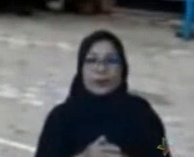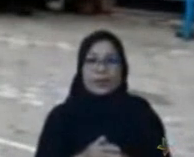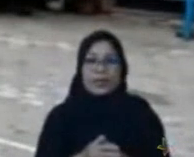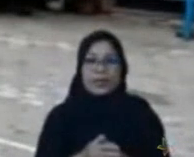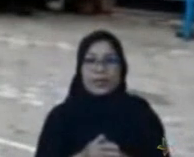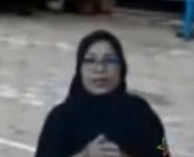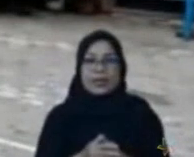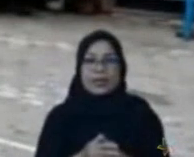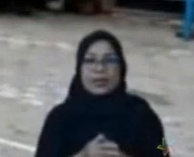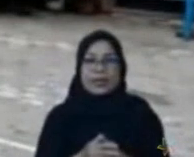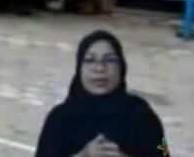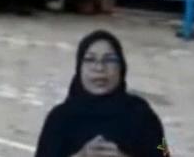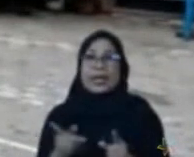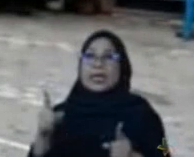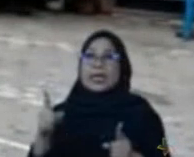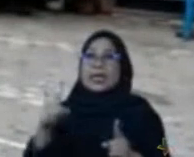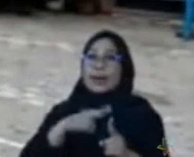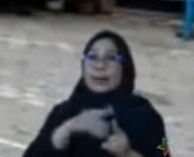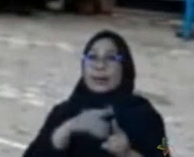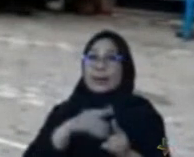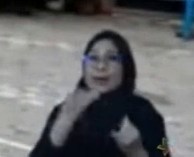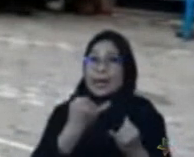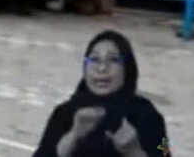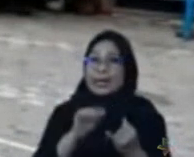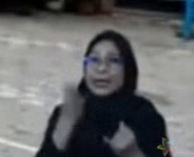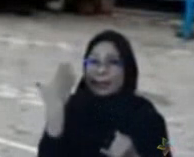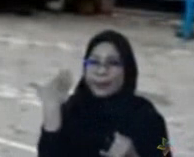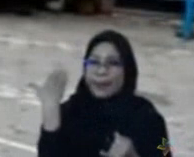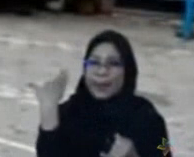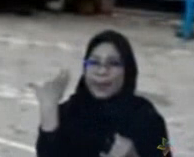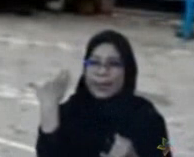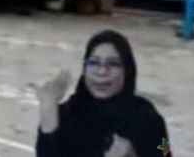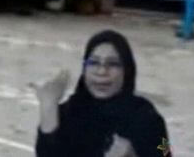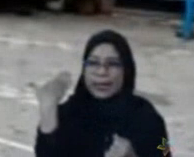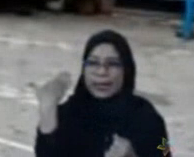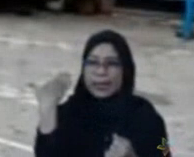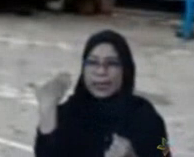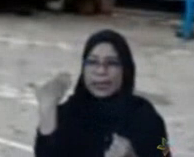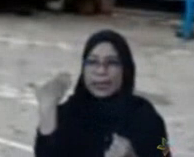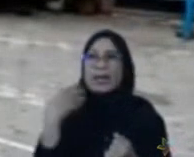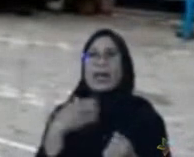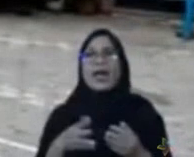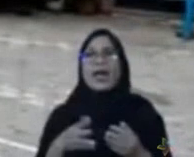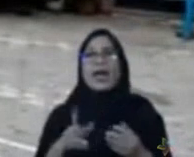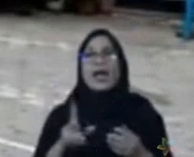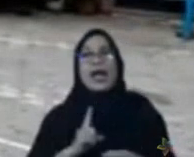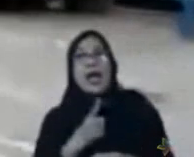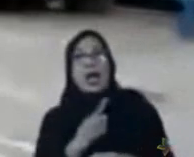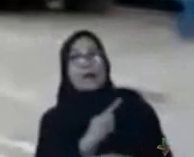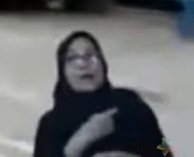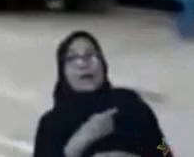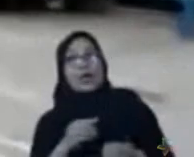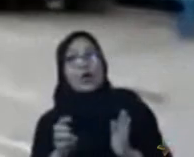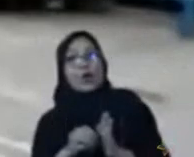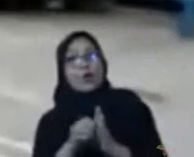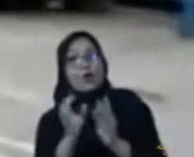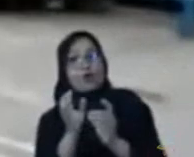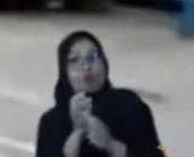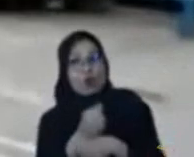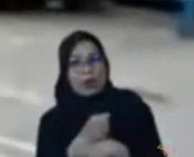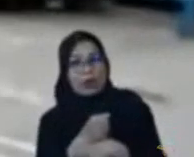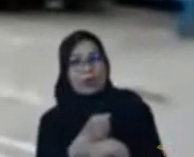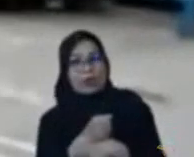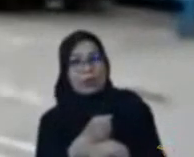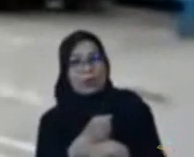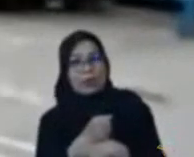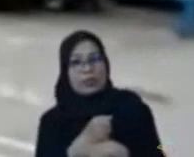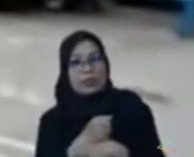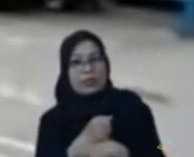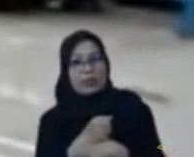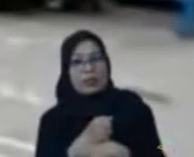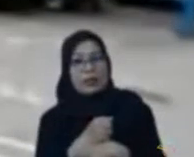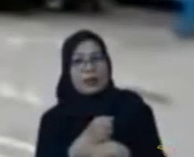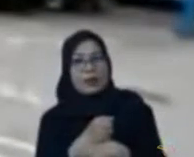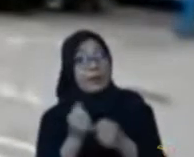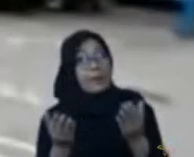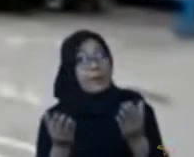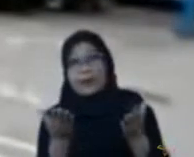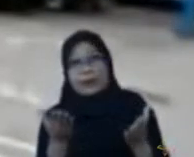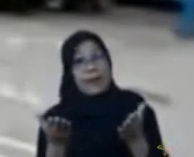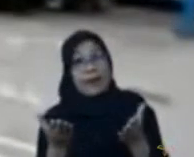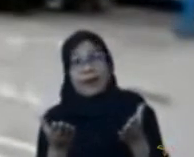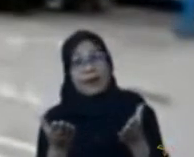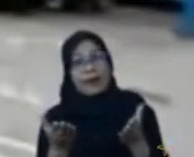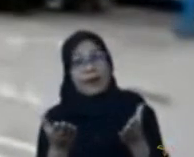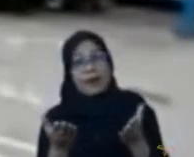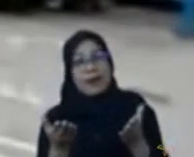ini, terakhir kemarin itu kami membuat face shield. Jadi bagaimana ya Pak,